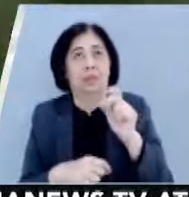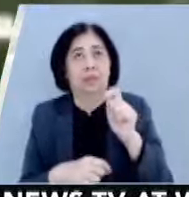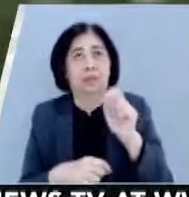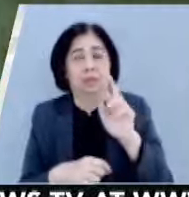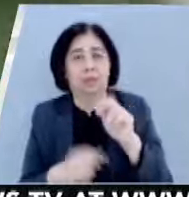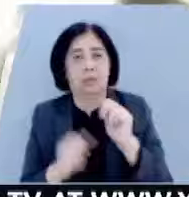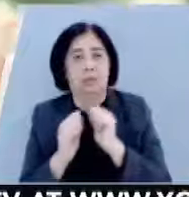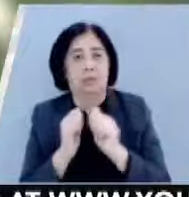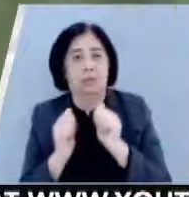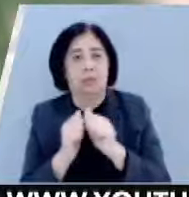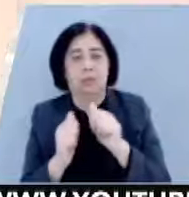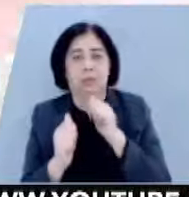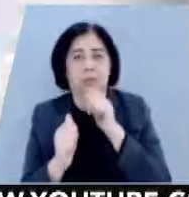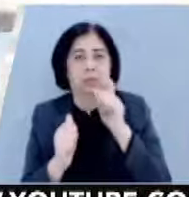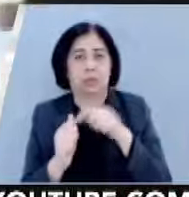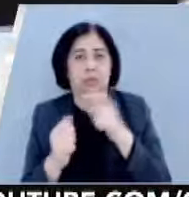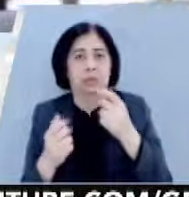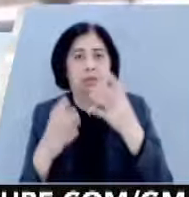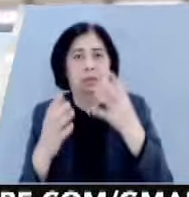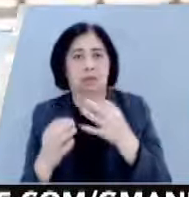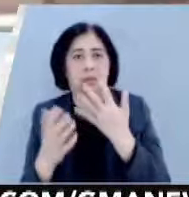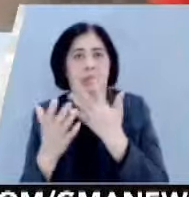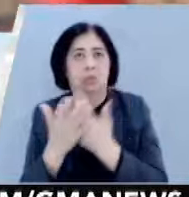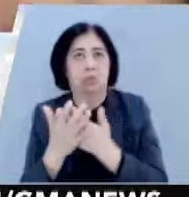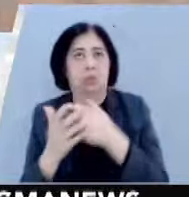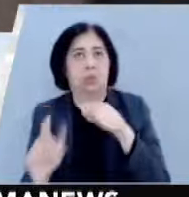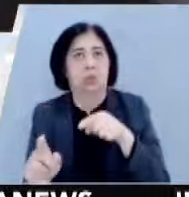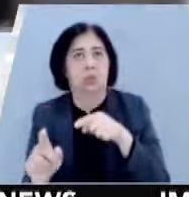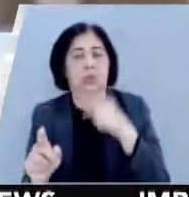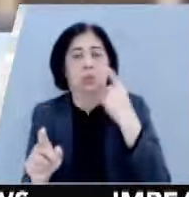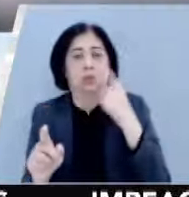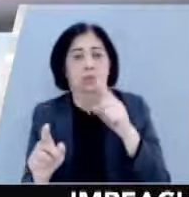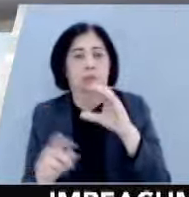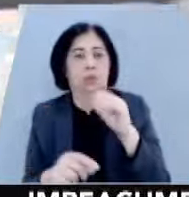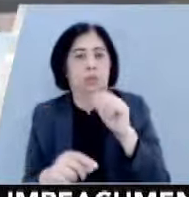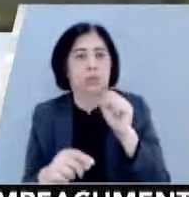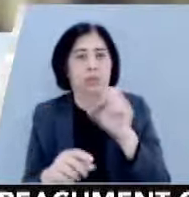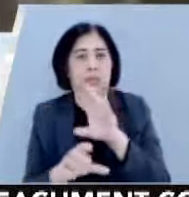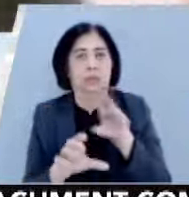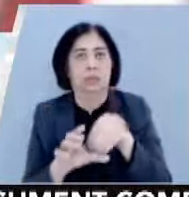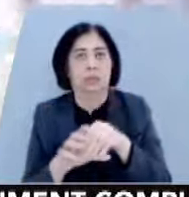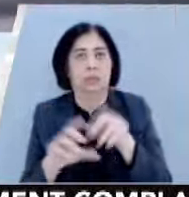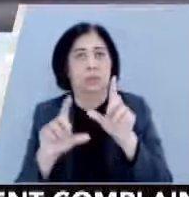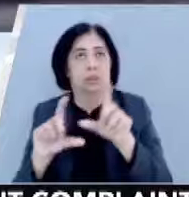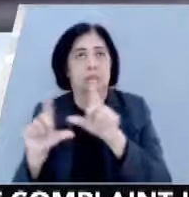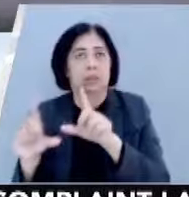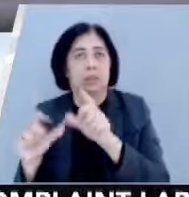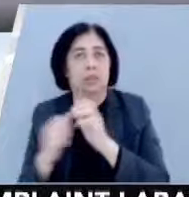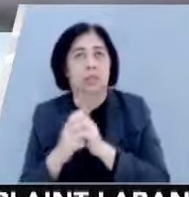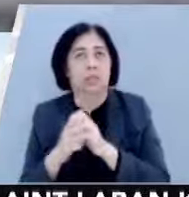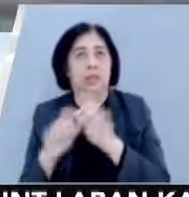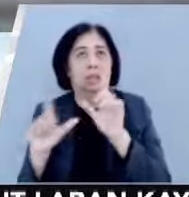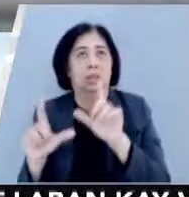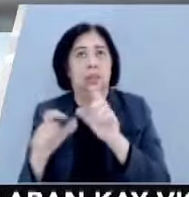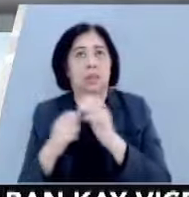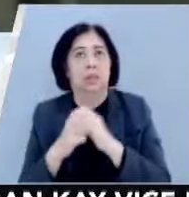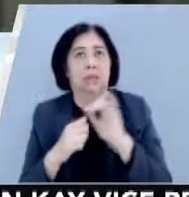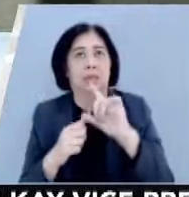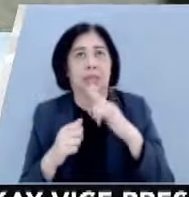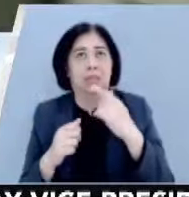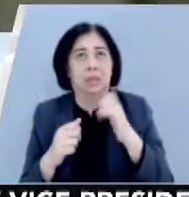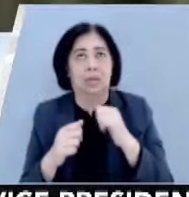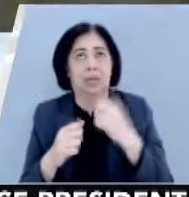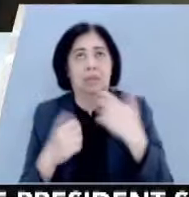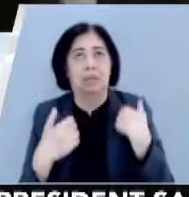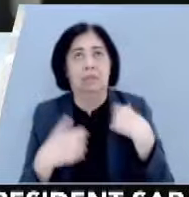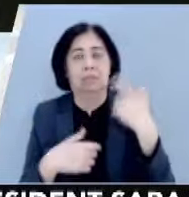hindi na pwedeng sentensyahan ng kulong si Hunter para sa mga kasong kinakaharap niya. Na-convict siya sa kasong illegal possession of